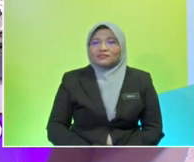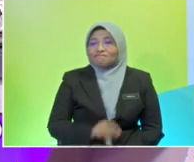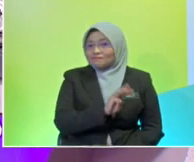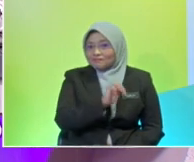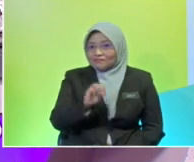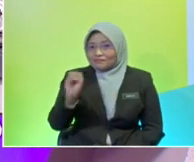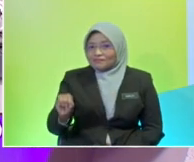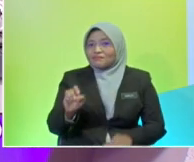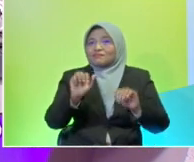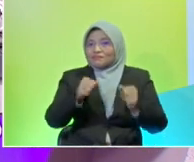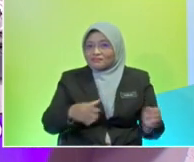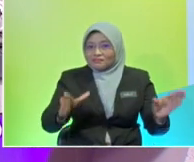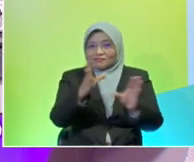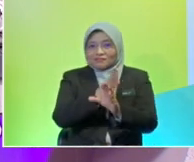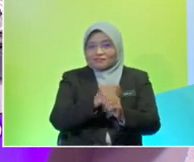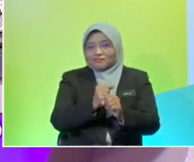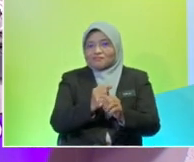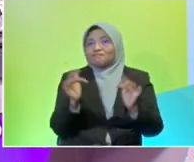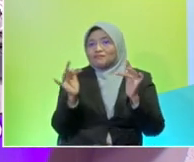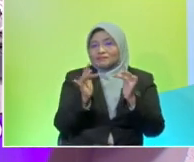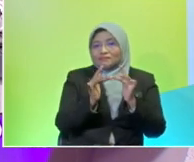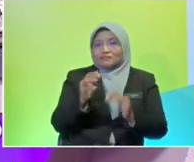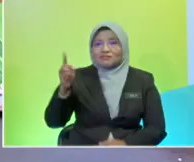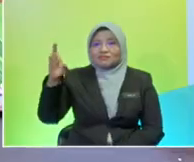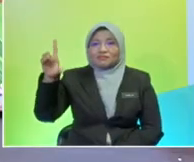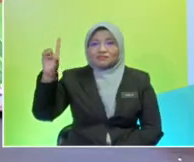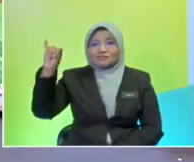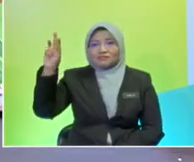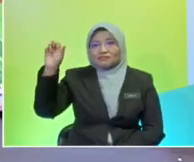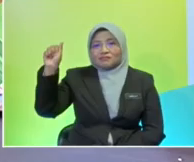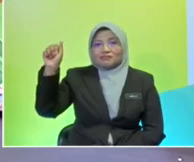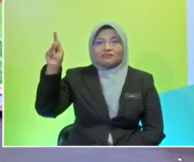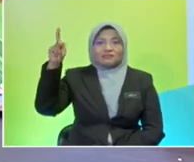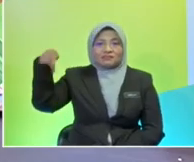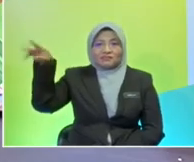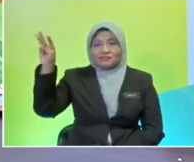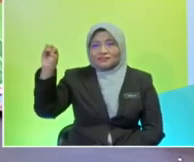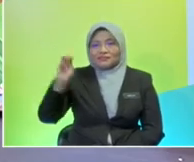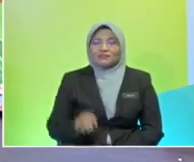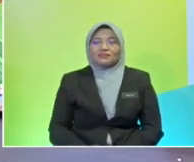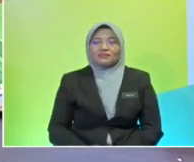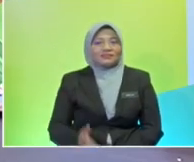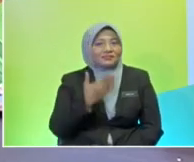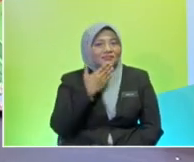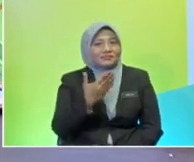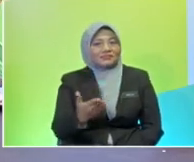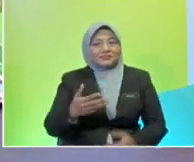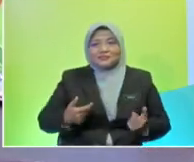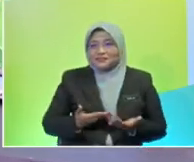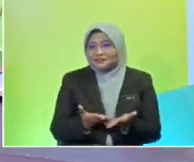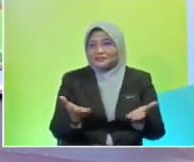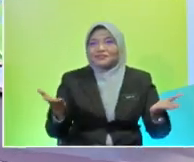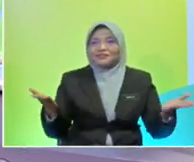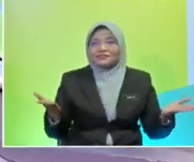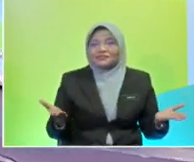didapatkan bahan-bahan tersebut di belantara delima KPM Baiklah terima kasih sekali lagi terima kasih murid-murid sudah menonton kami di rumah